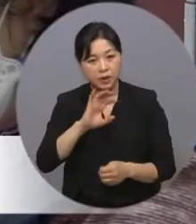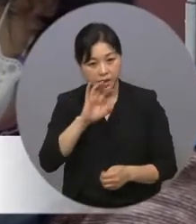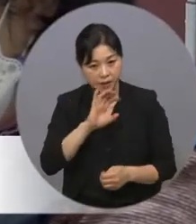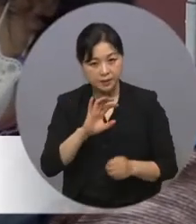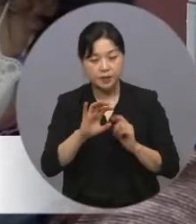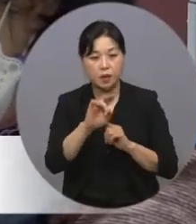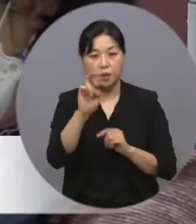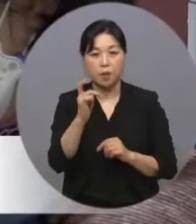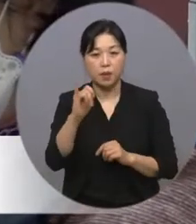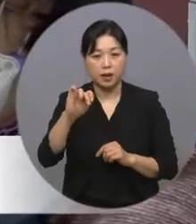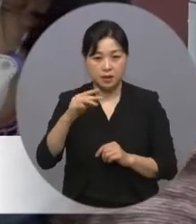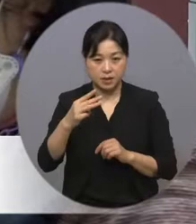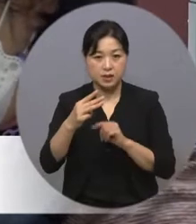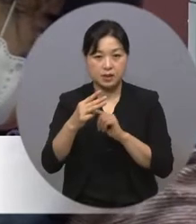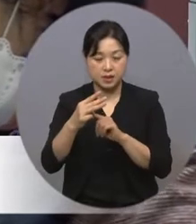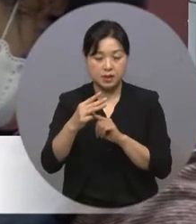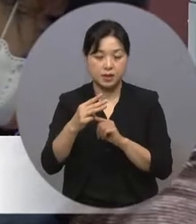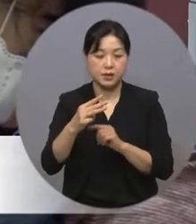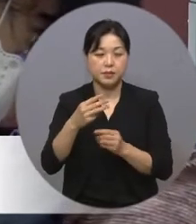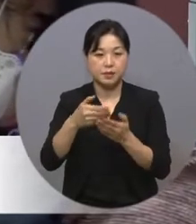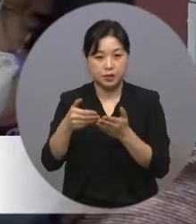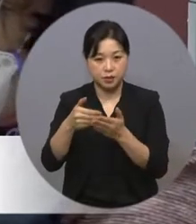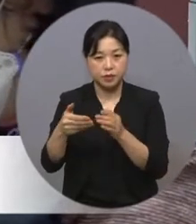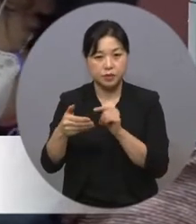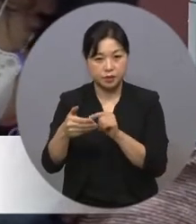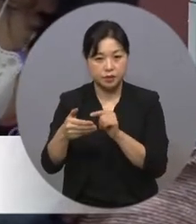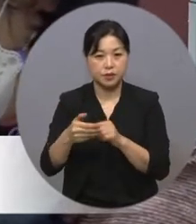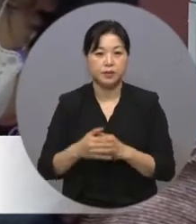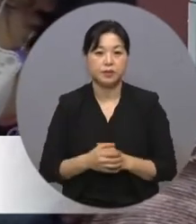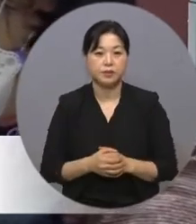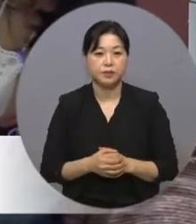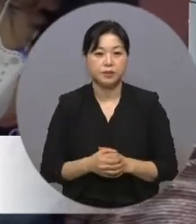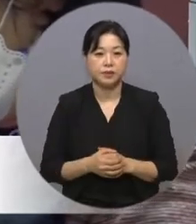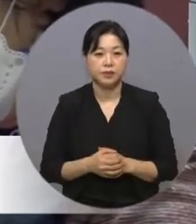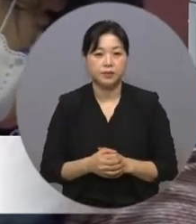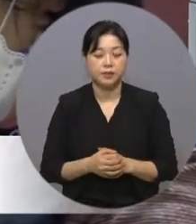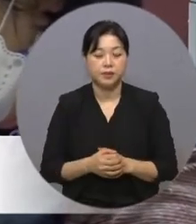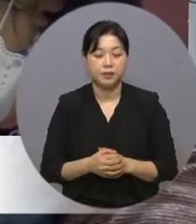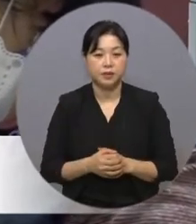이렇게 하다 보면 언젠가는 나만의